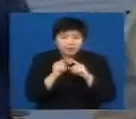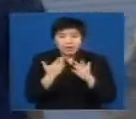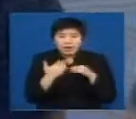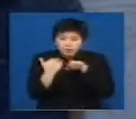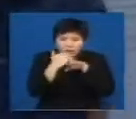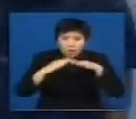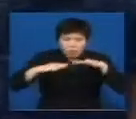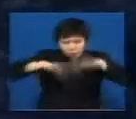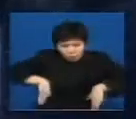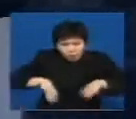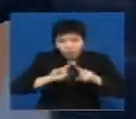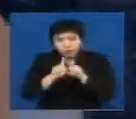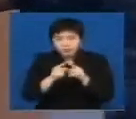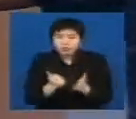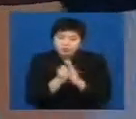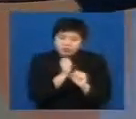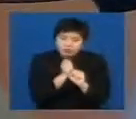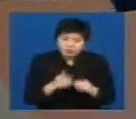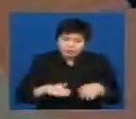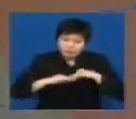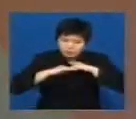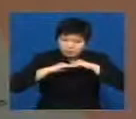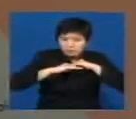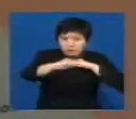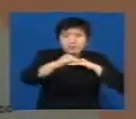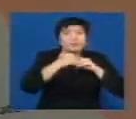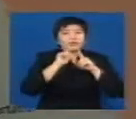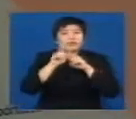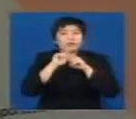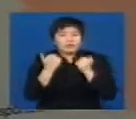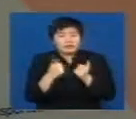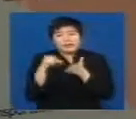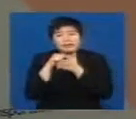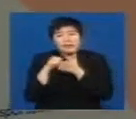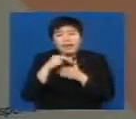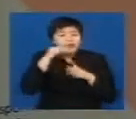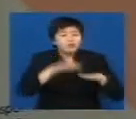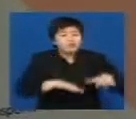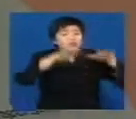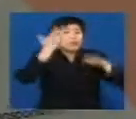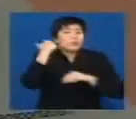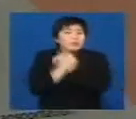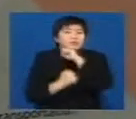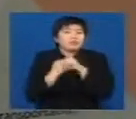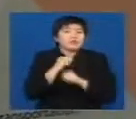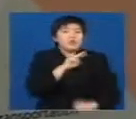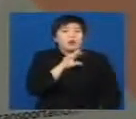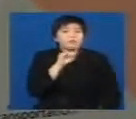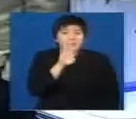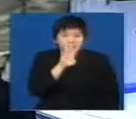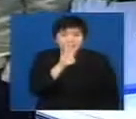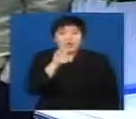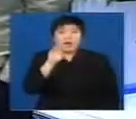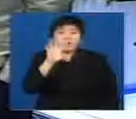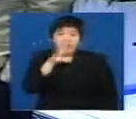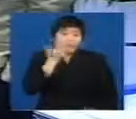ใช่มั้ยฮะ ใช่ใ ช่อันนี้คือเป็นโครงการที่แก้ไขหลังจากที่เกิดน้ำท่วมช่วยเหลือหลังจากน้ำท่วม ปี54 ต่อ